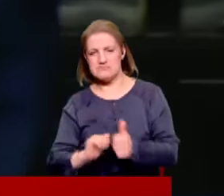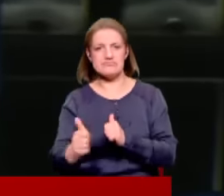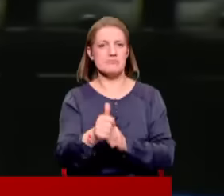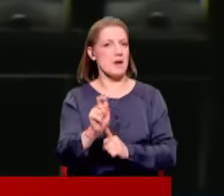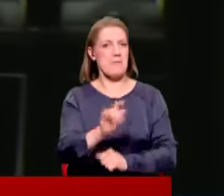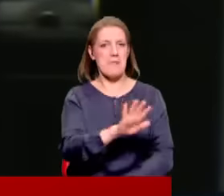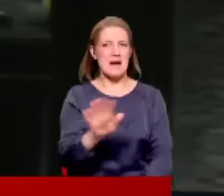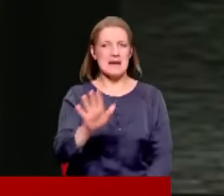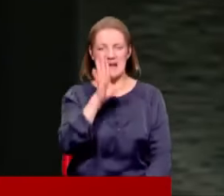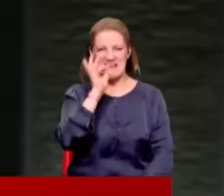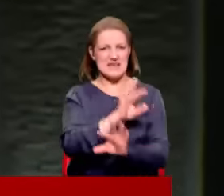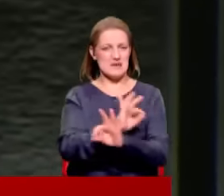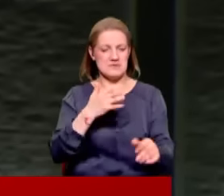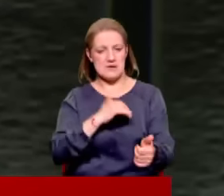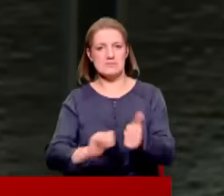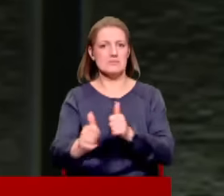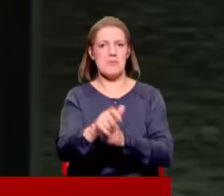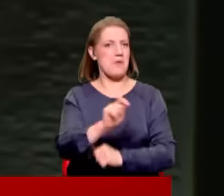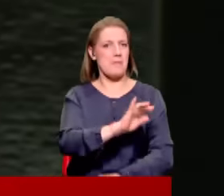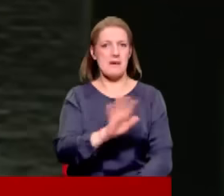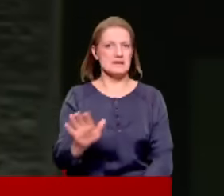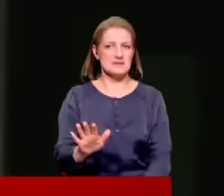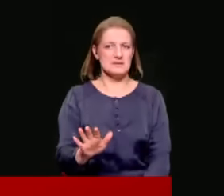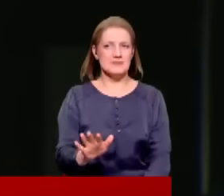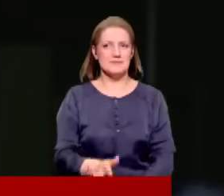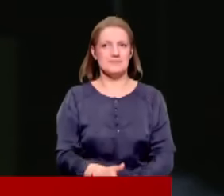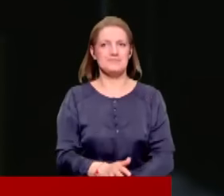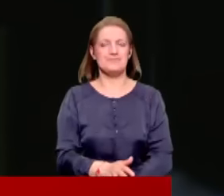geçemez. Kimse geçemez.